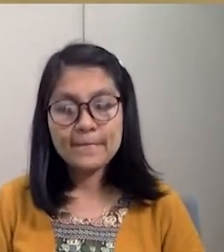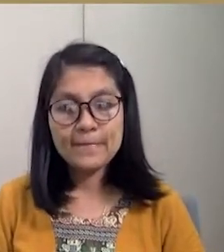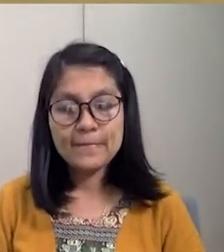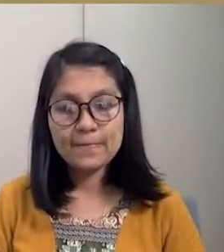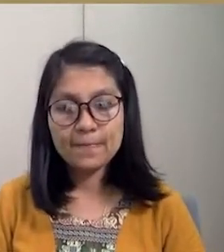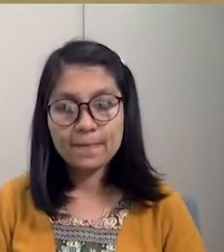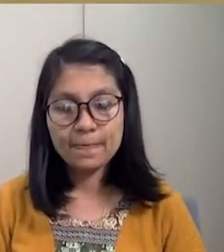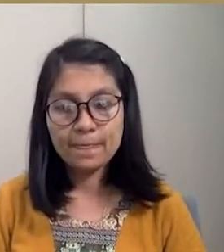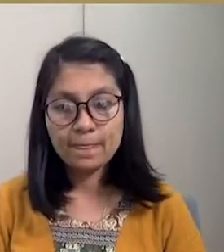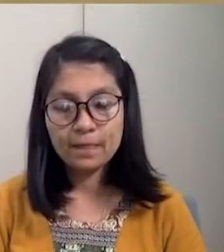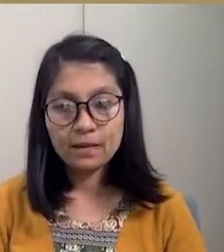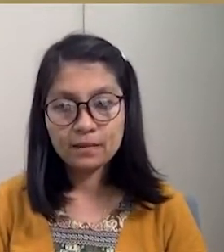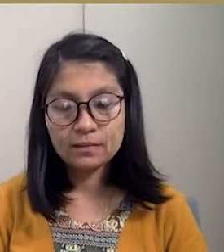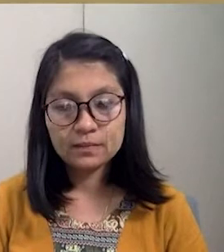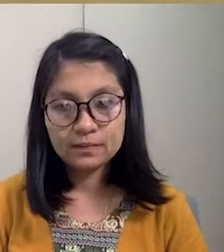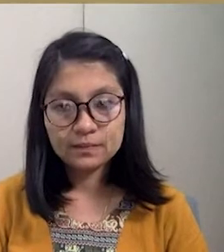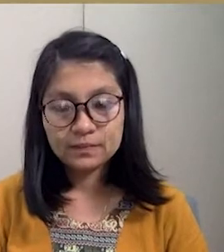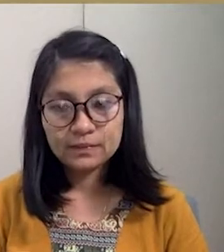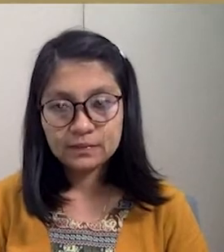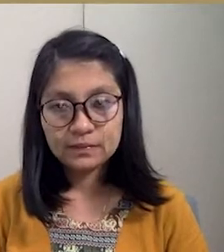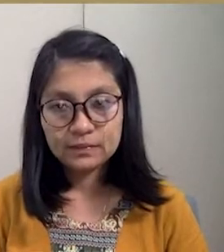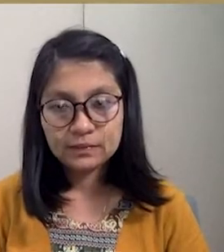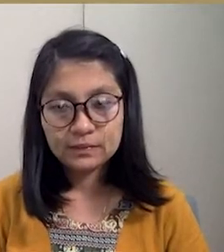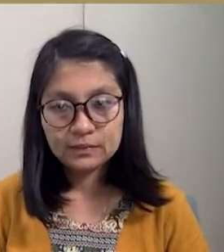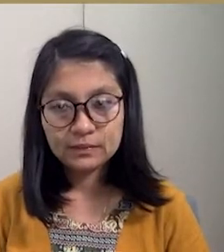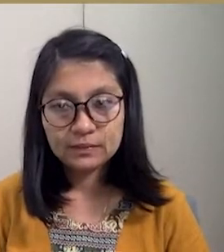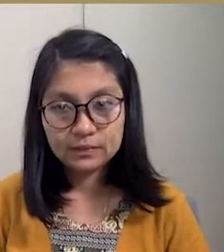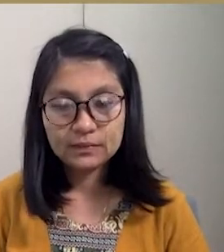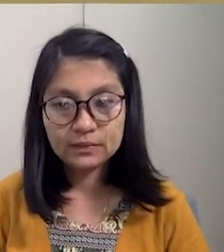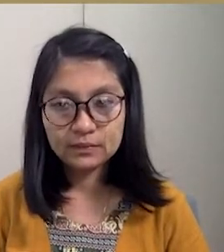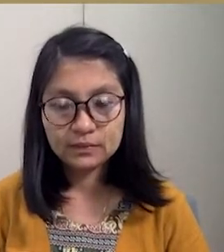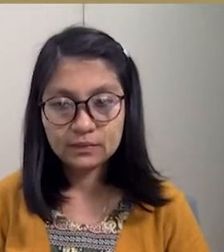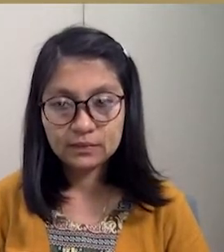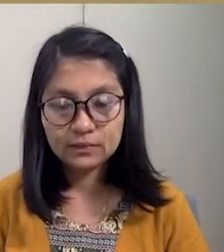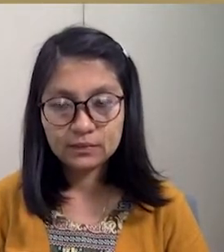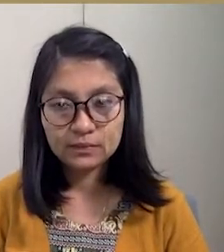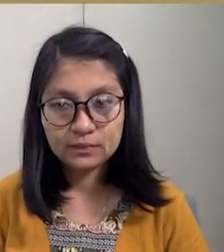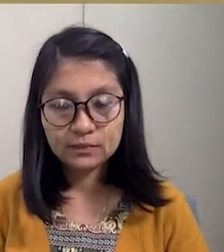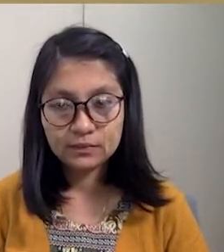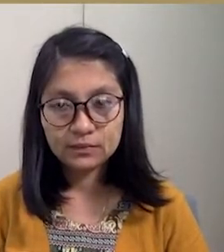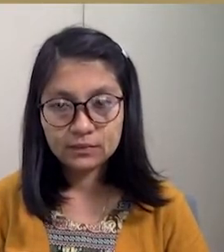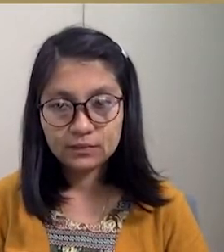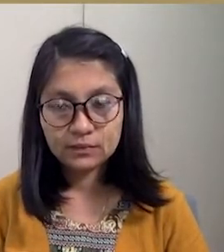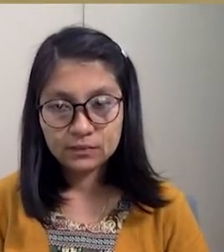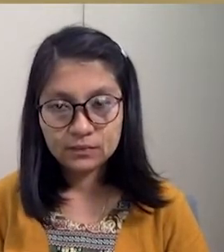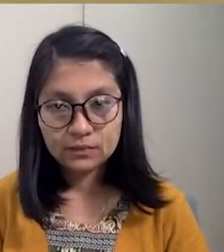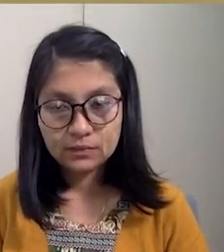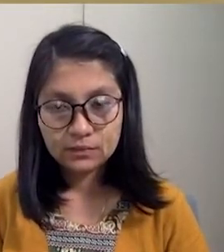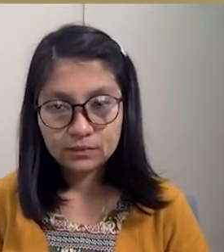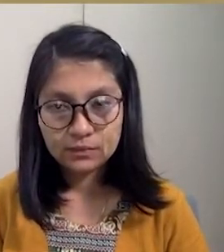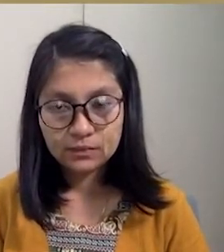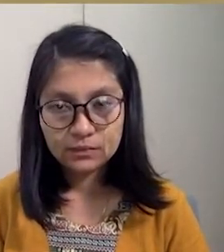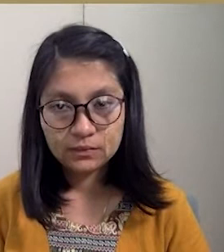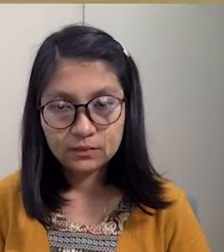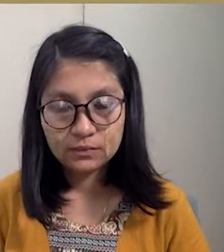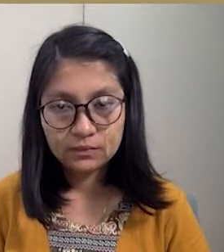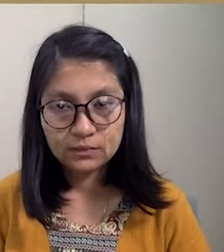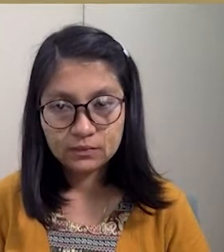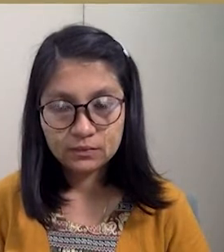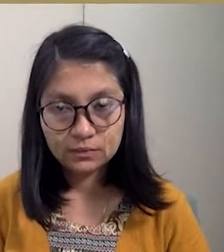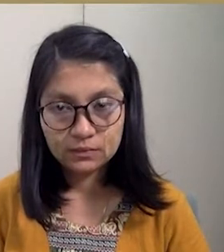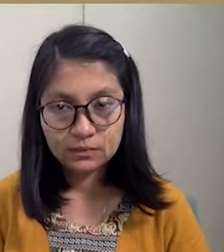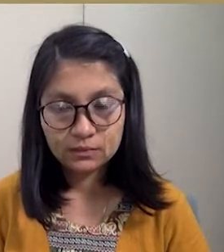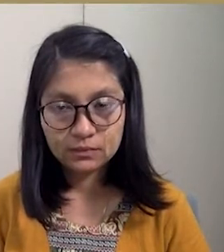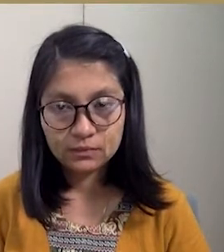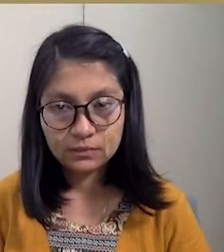သို့တော့ဒီကိုဗစ်ရောဂါရဲ့ဟာလားရောဂါကြောင့်ဒီခင်းချုပ်တဲ့ဒီကာဗျူးအစားရည်ဒီဟာတွေကဘယ်လောက်ထိသွားမလဲပေါ့